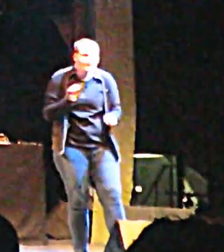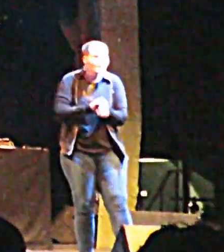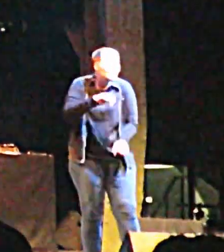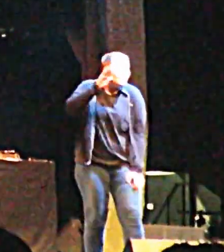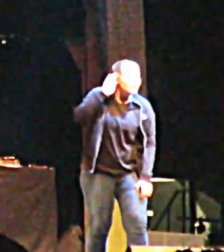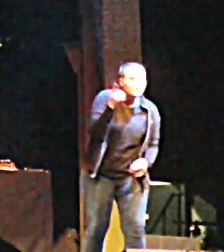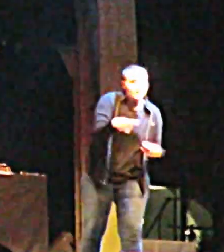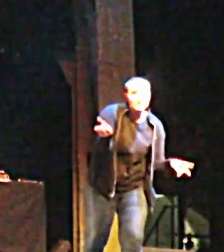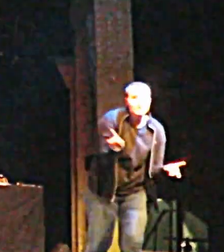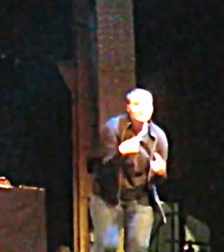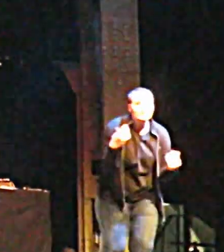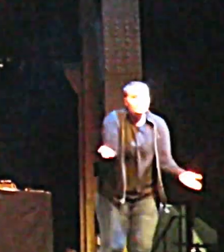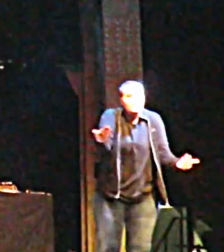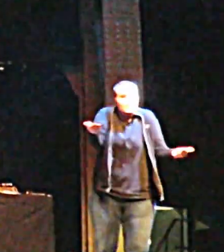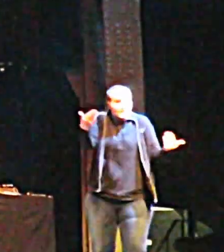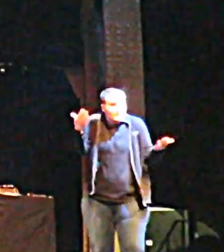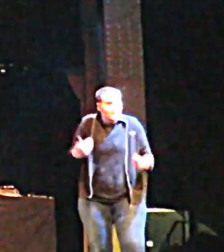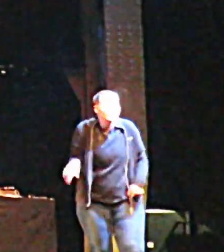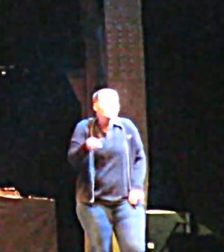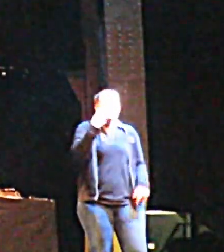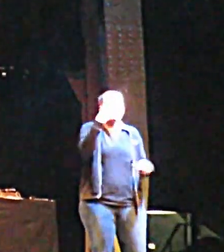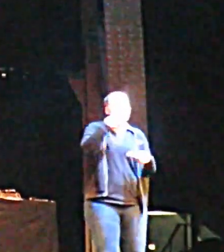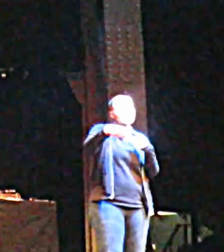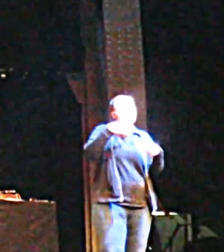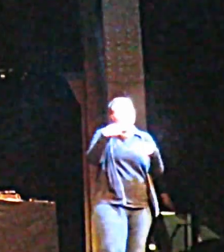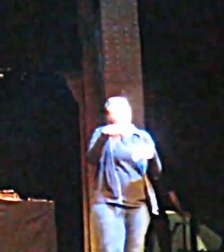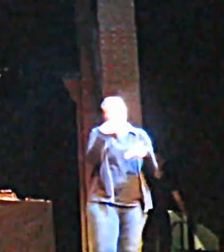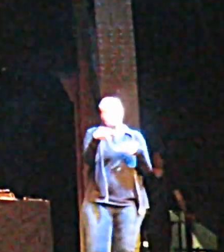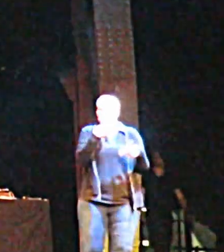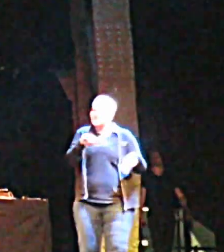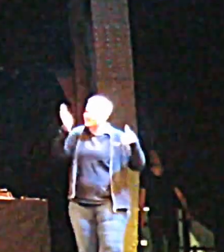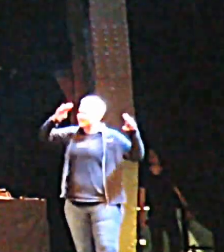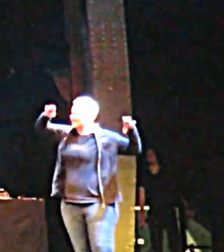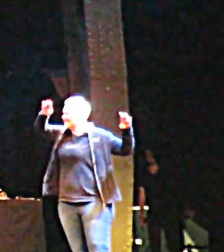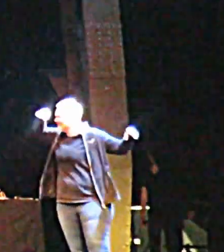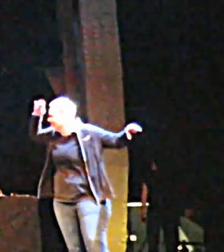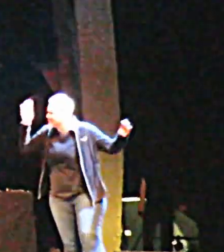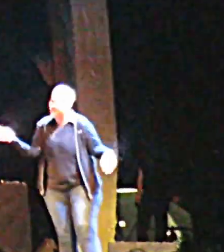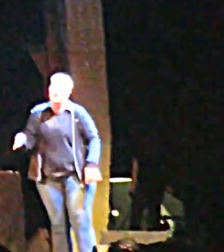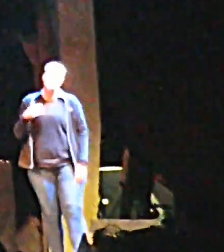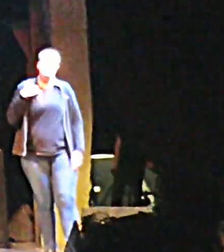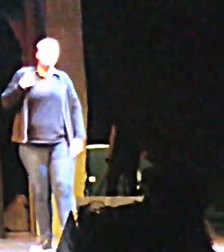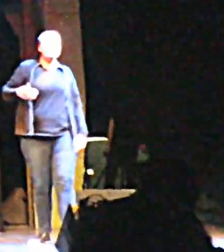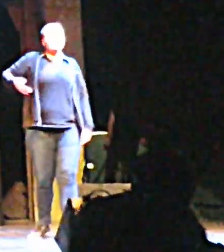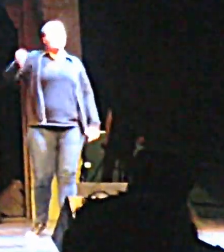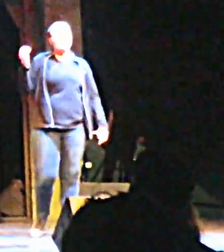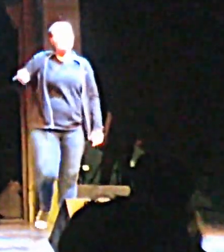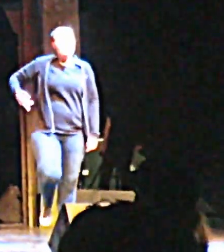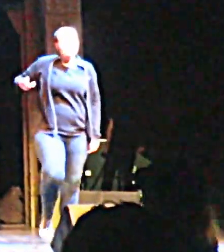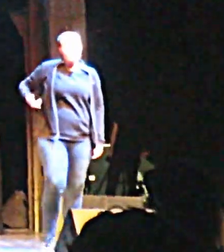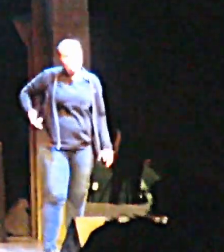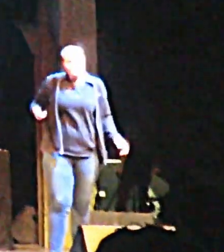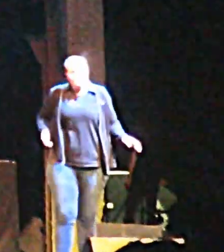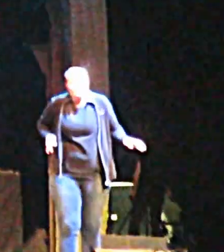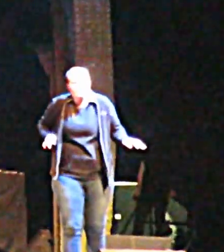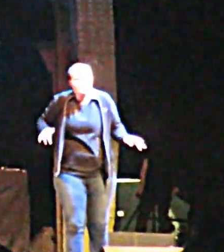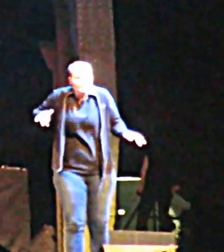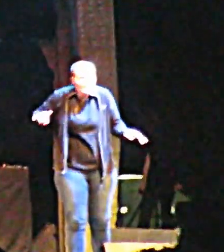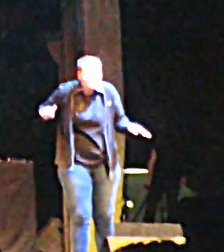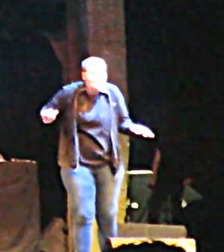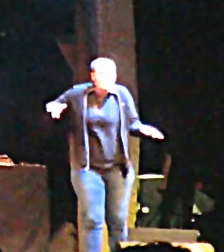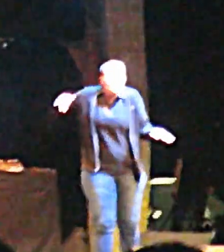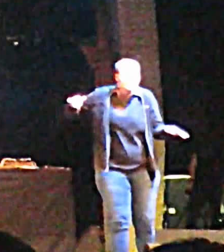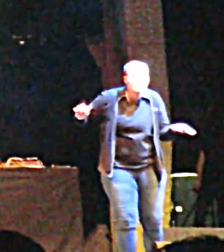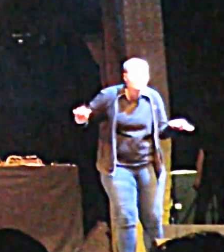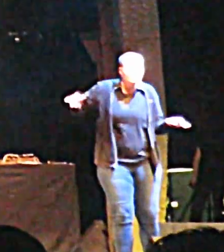durchführen. Musik, please. We keep the asses. We keep the, we keep the asses. We keep the, yeah. Oh,